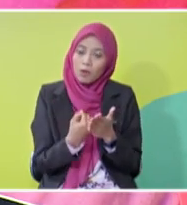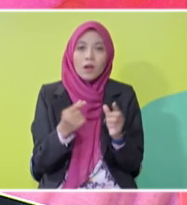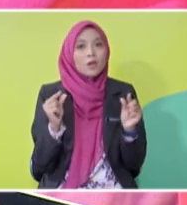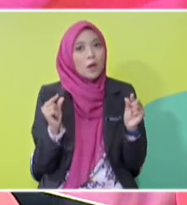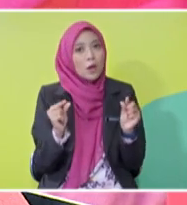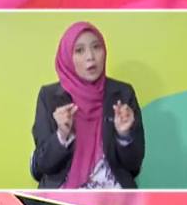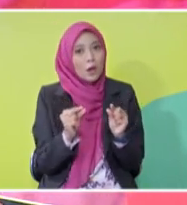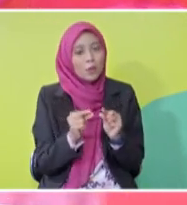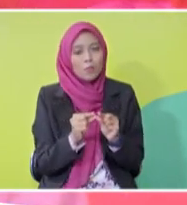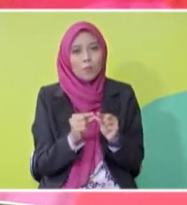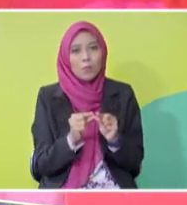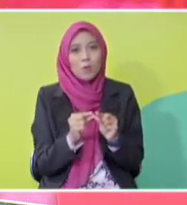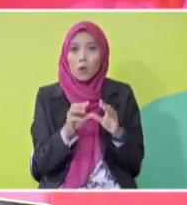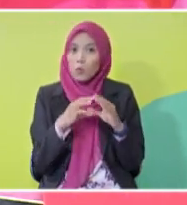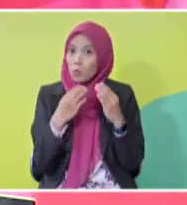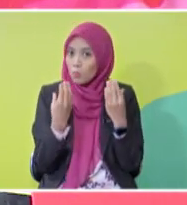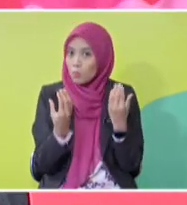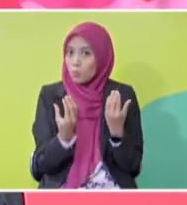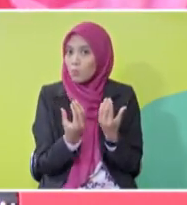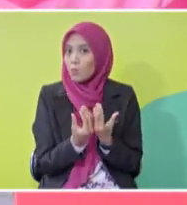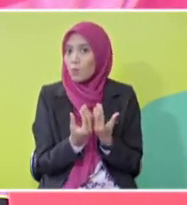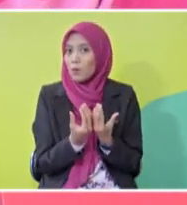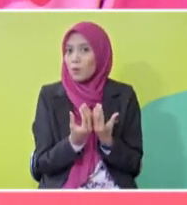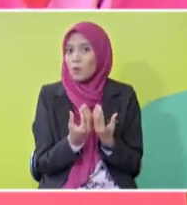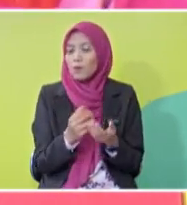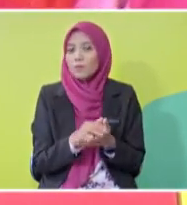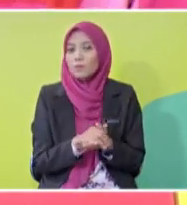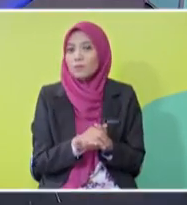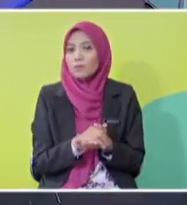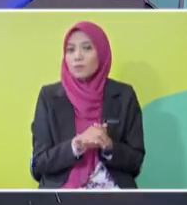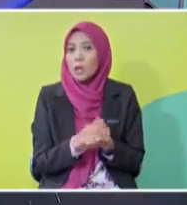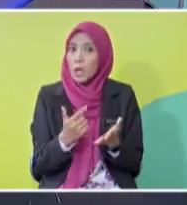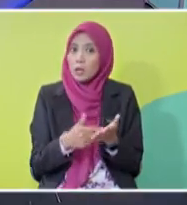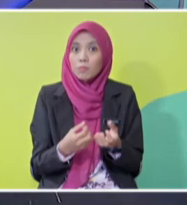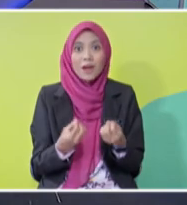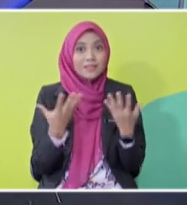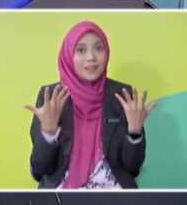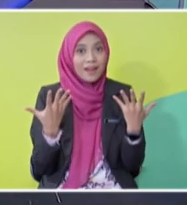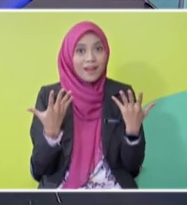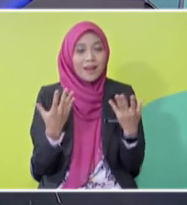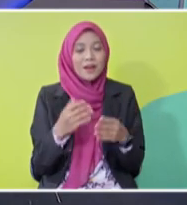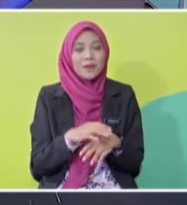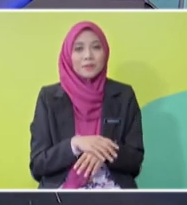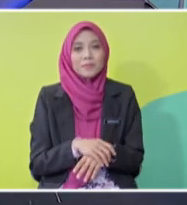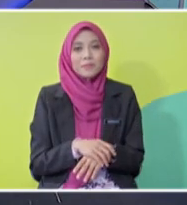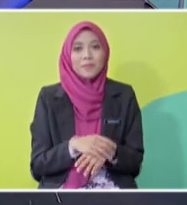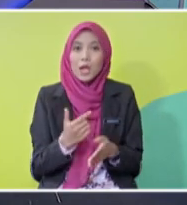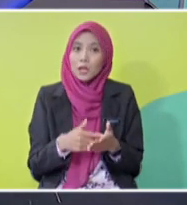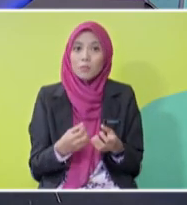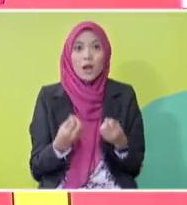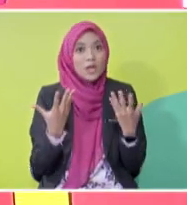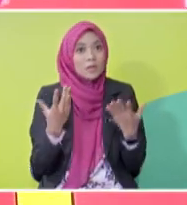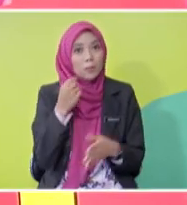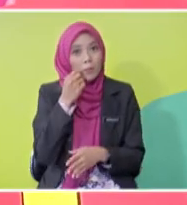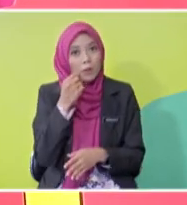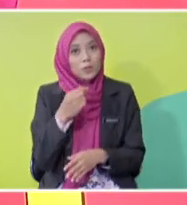gabung Oke kumpul-kumpul makin banyak sih makin banyak pensil